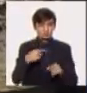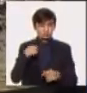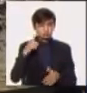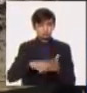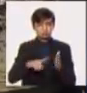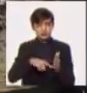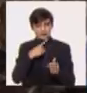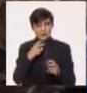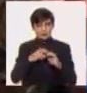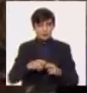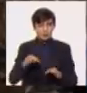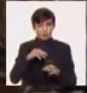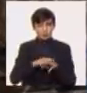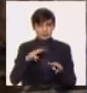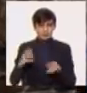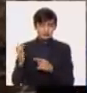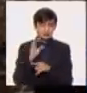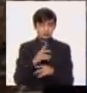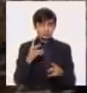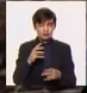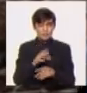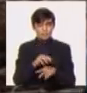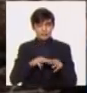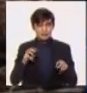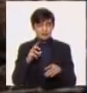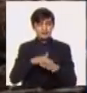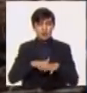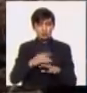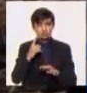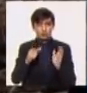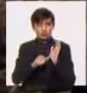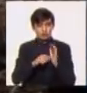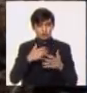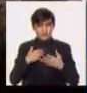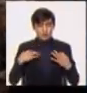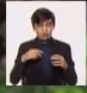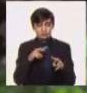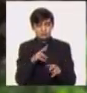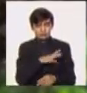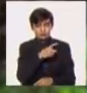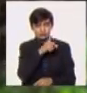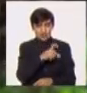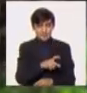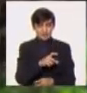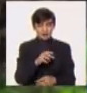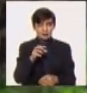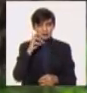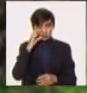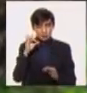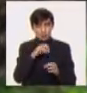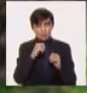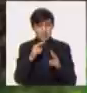айтады. Сондықтан тексеру министрліктен келсе деп сұрайды. Себебі халық 106 бас малды асырап отырған адамның ұлттық